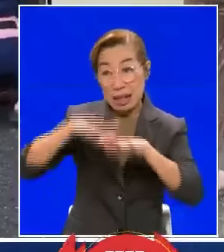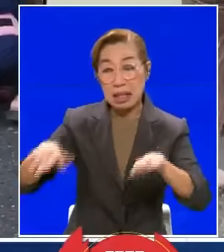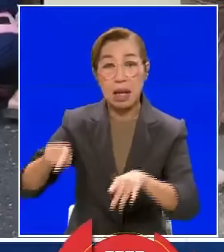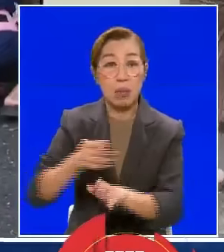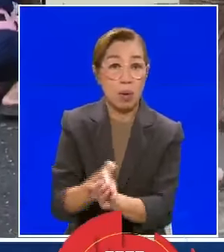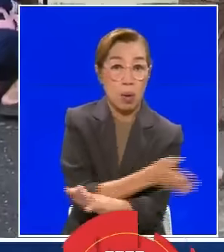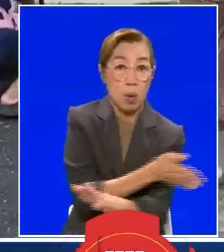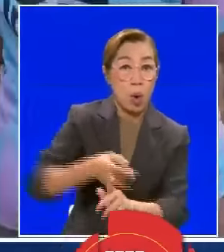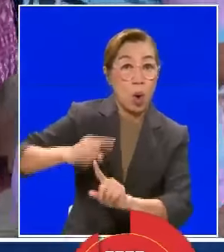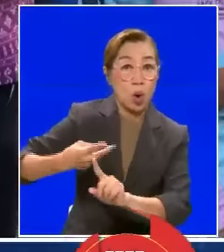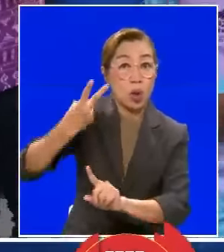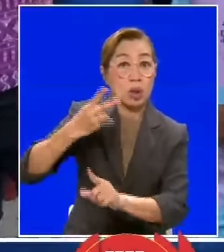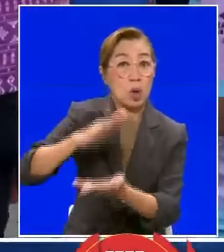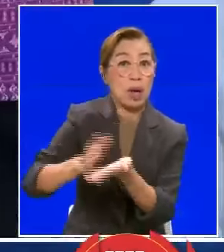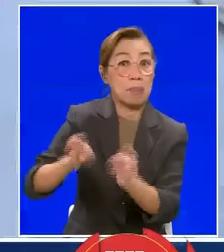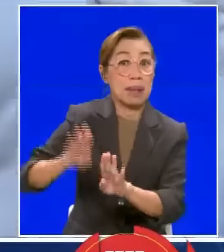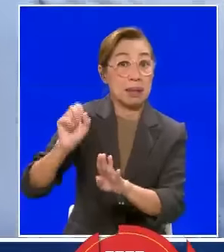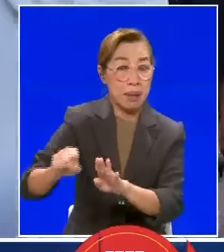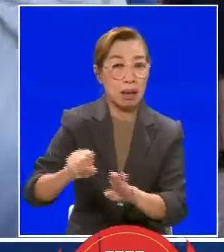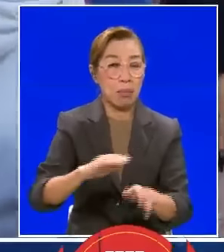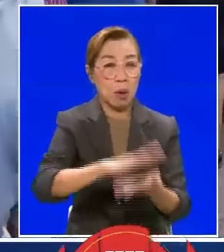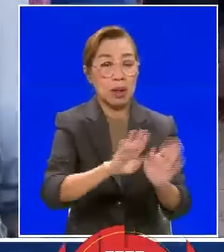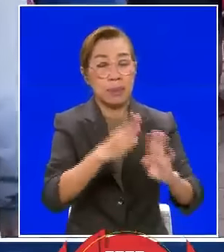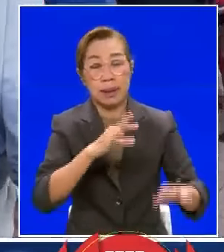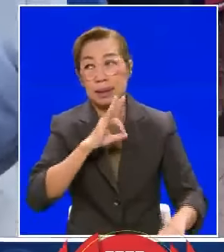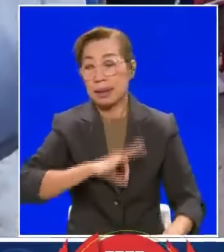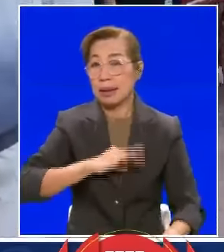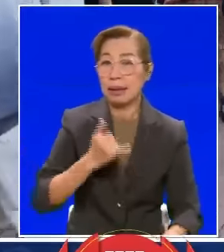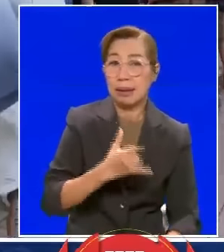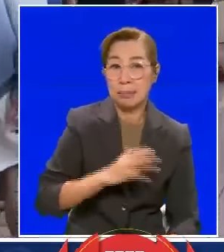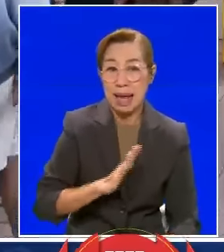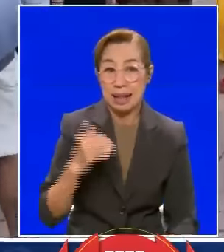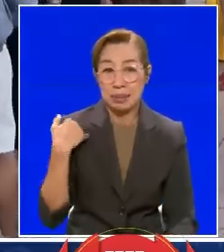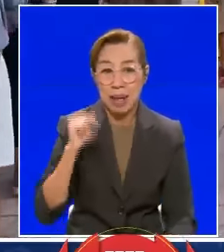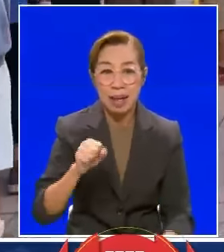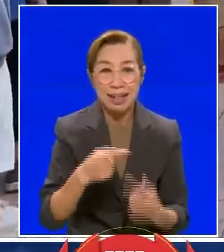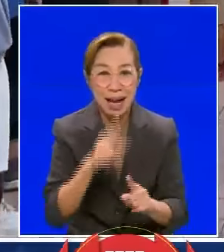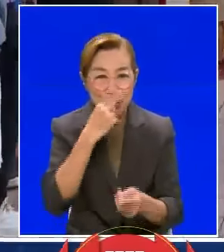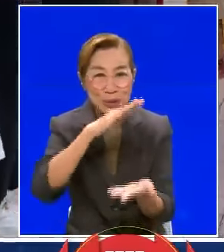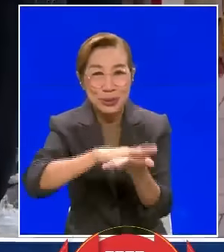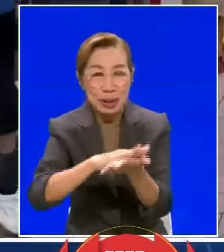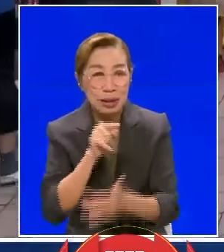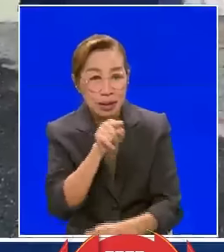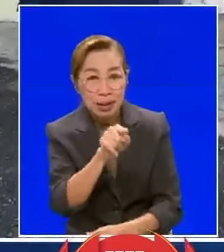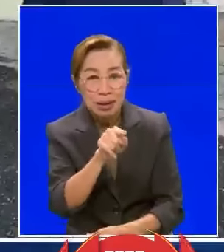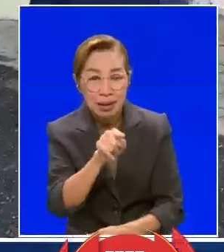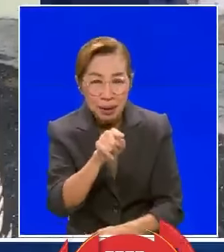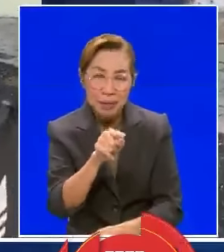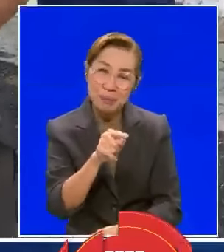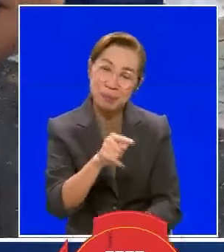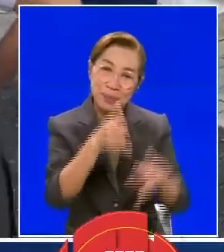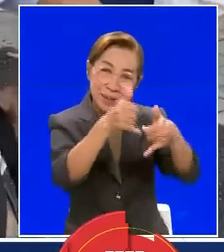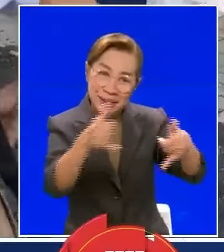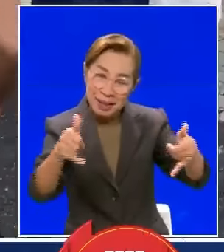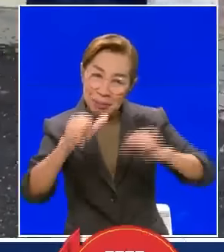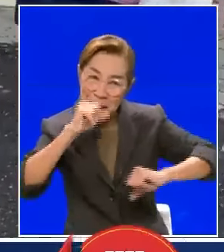2เดือนไม่มีใครน้อยอ่ะที่อยากไปนี่มาเจอไม่รู้จะบอกฮอลลีวูดดีหรือยังไงมากันทั่วทุกตัวละ